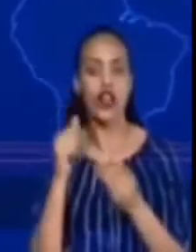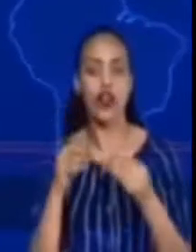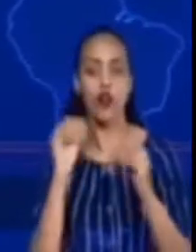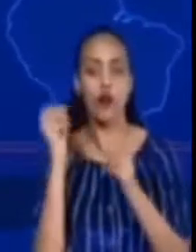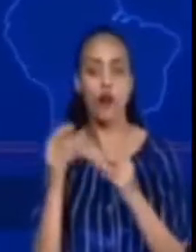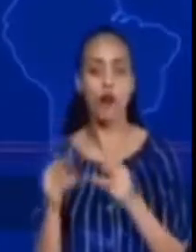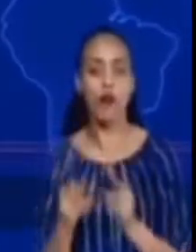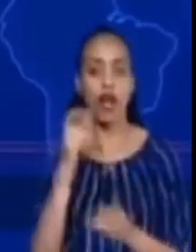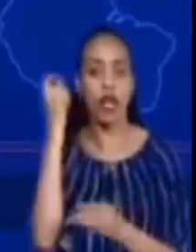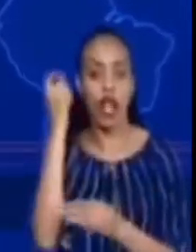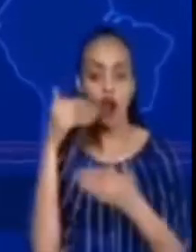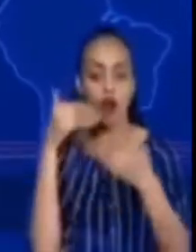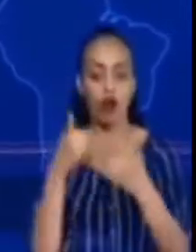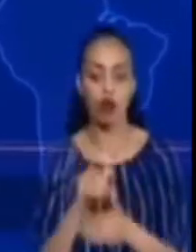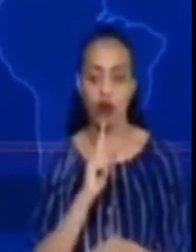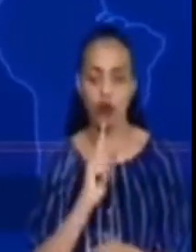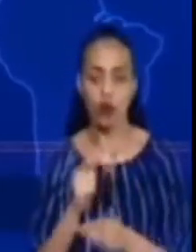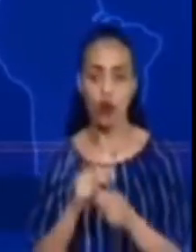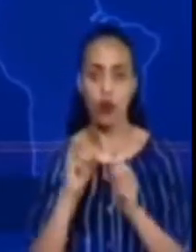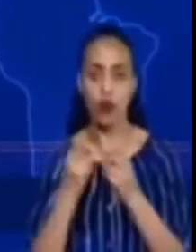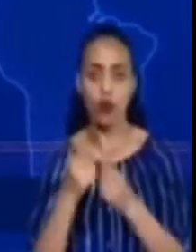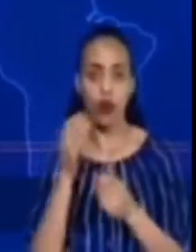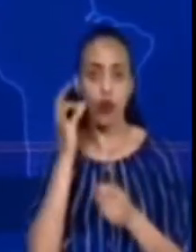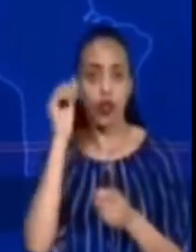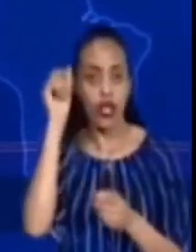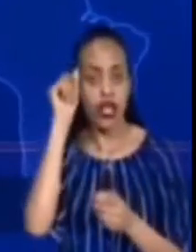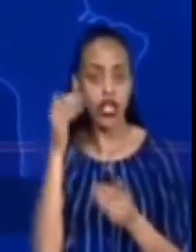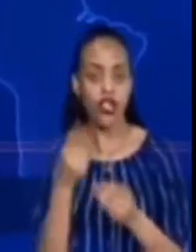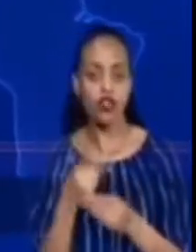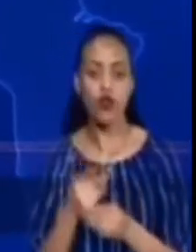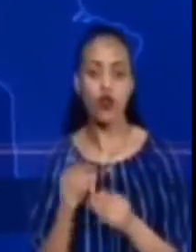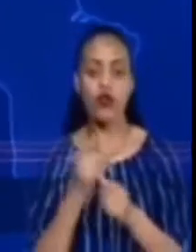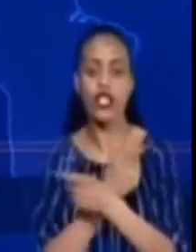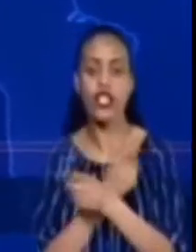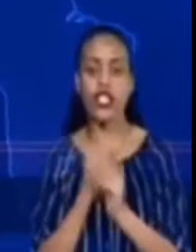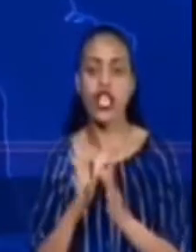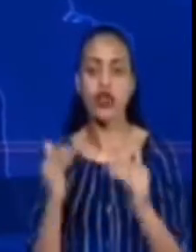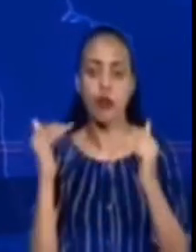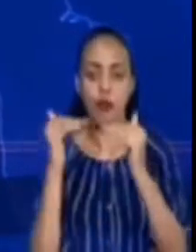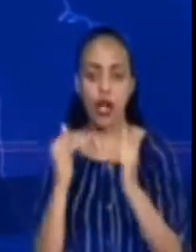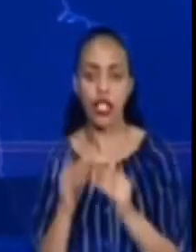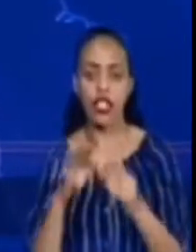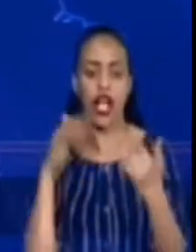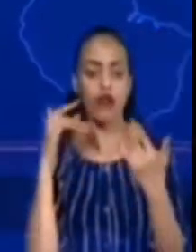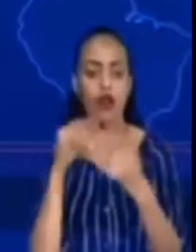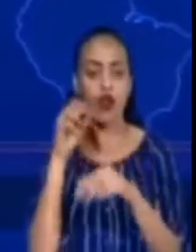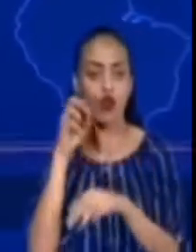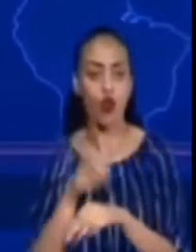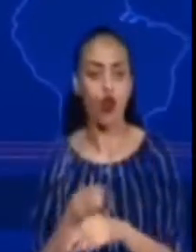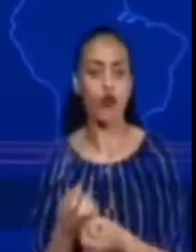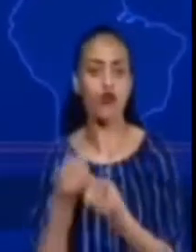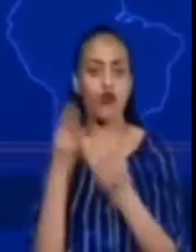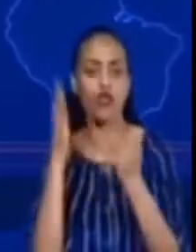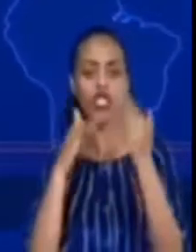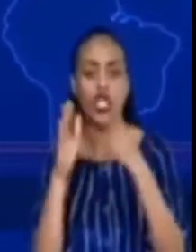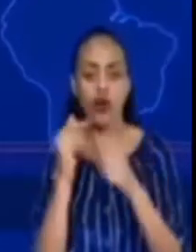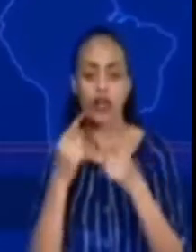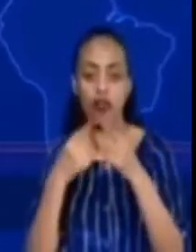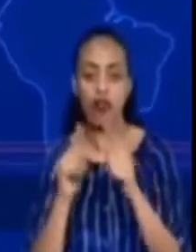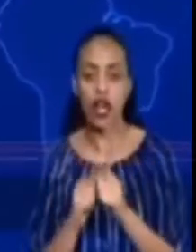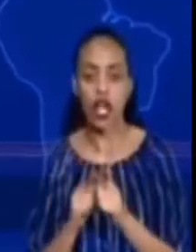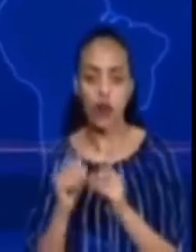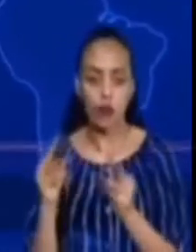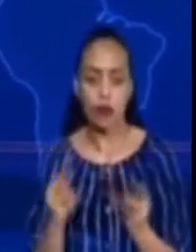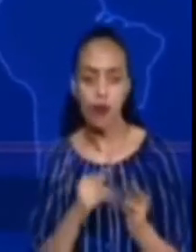ብዬ ፖስት አደረኩኝ መቼ ትላንትና ይሄው እንድታምኑኝ ትላንትና ፖስት አድርጌ